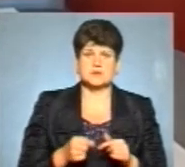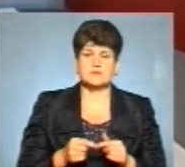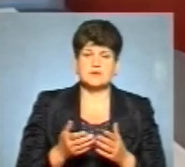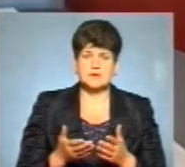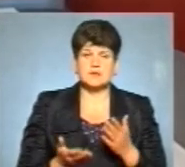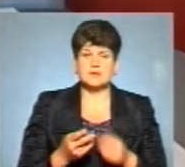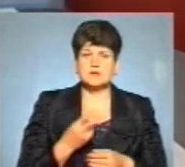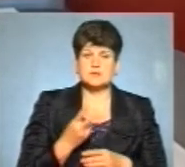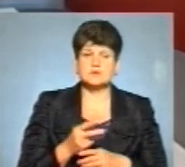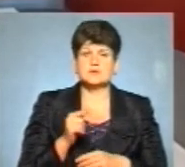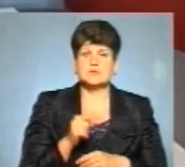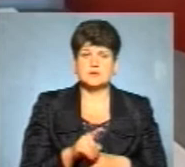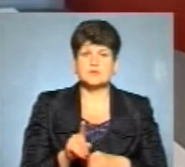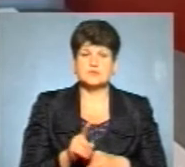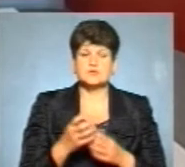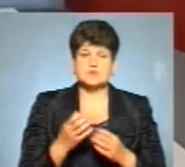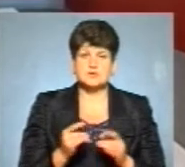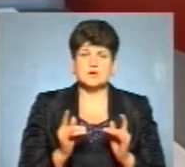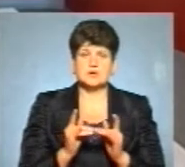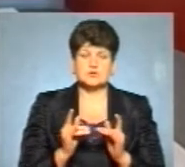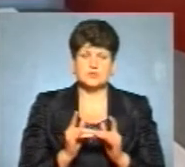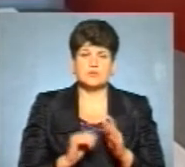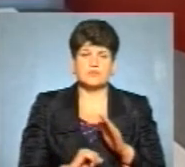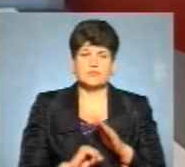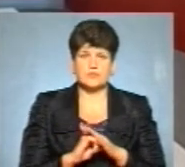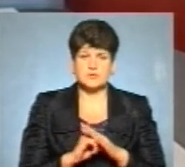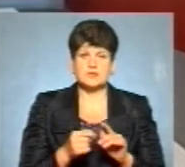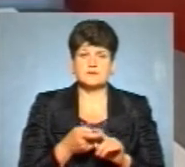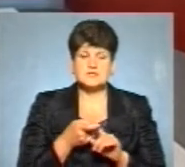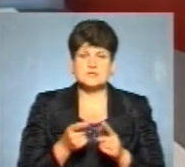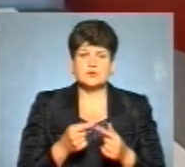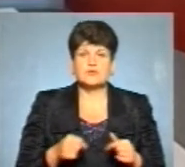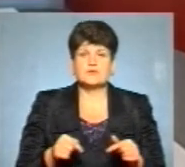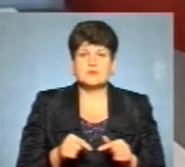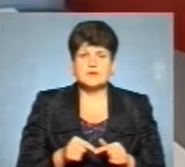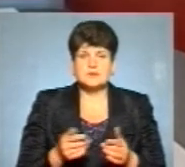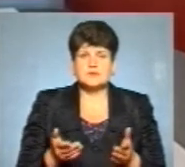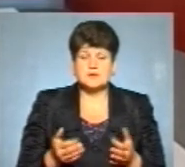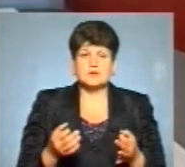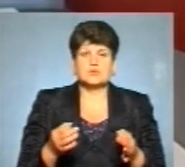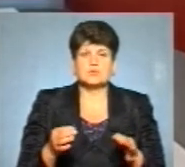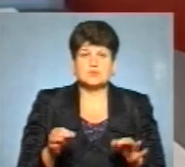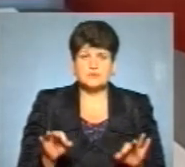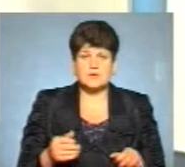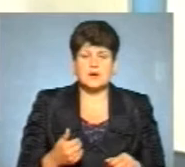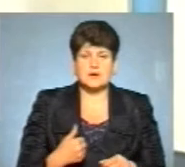Але зважаючи на те, що ще ліжковий фонд інфекційного відділення якби дозволяє